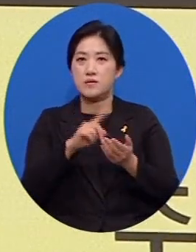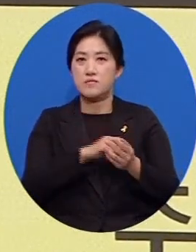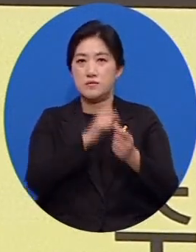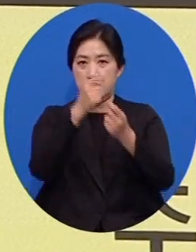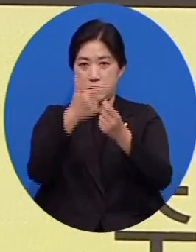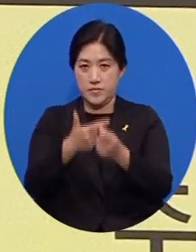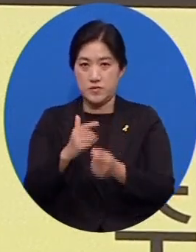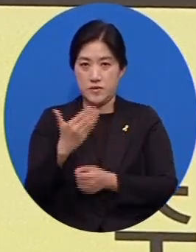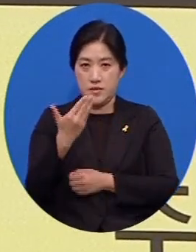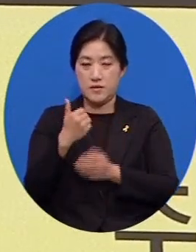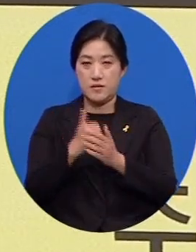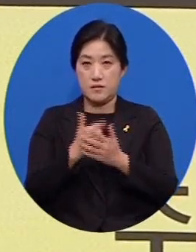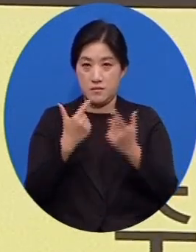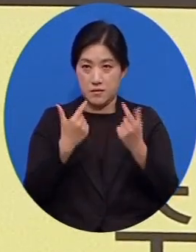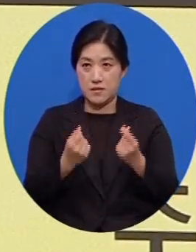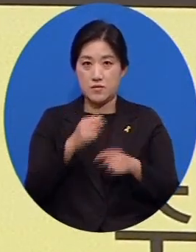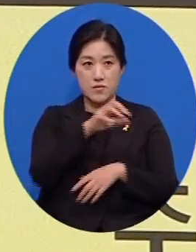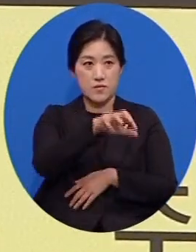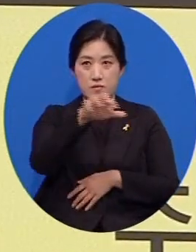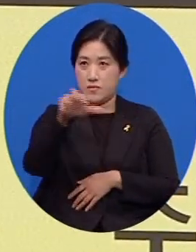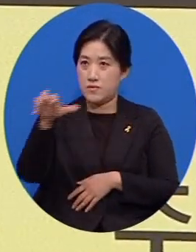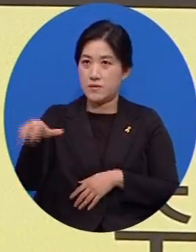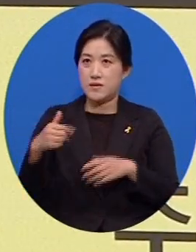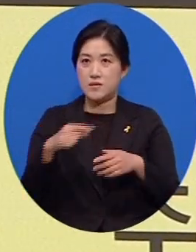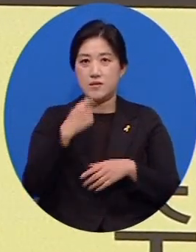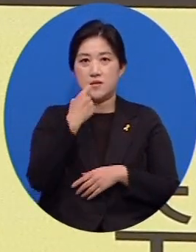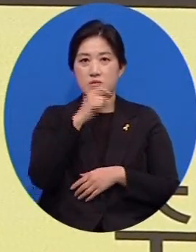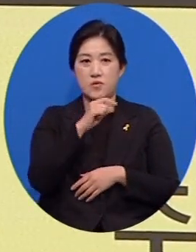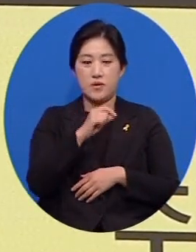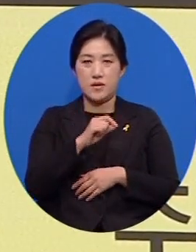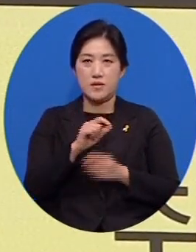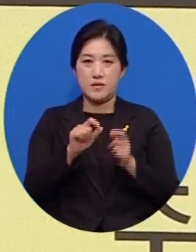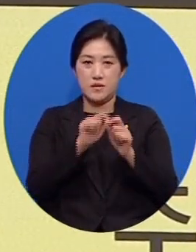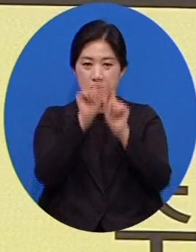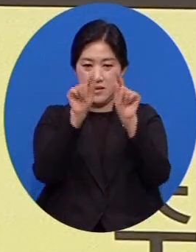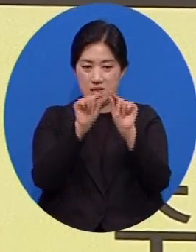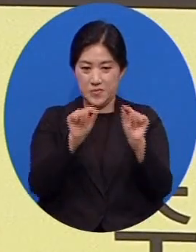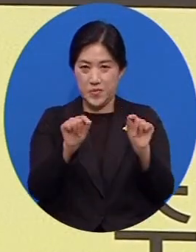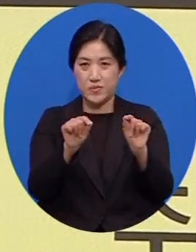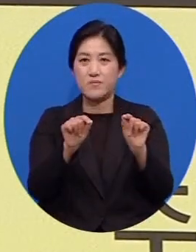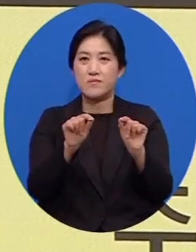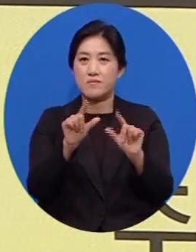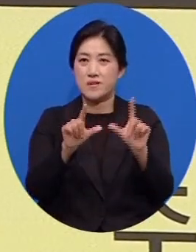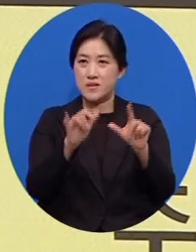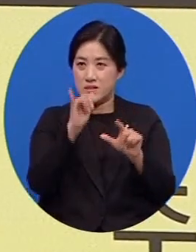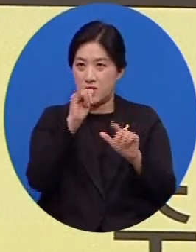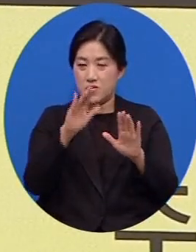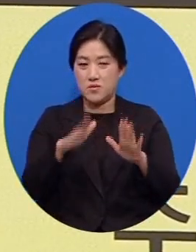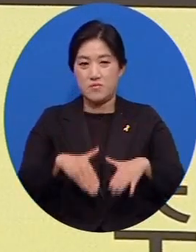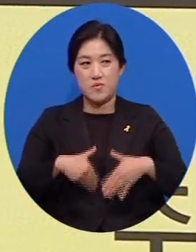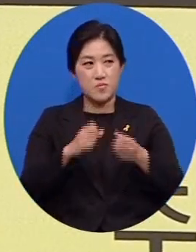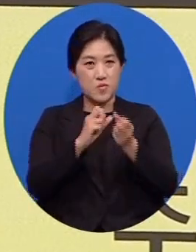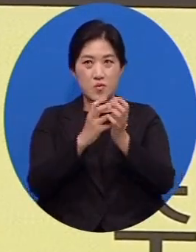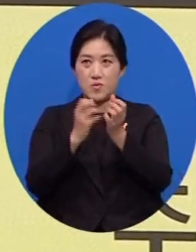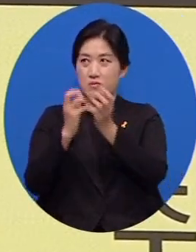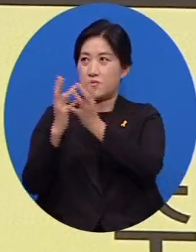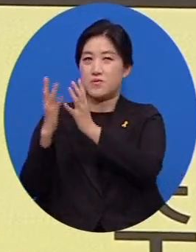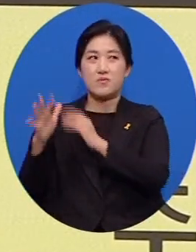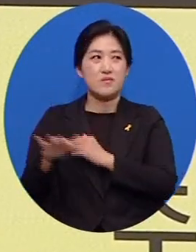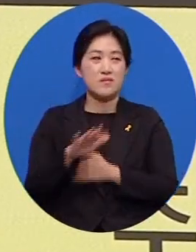그것을 보여주기로도 하듯이 곳곳에 늘 노란 리본이 있습니다. 오늘은 봄꽃들도 함께